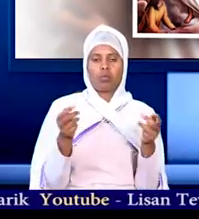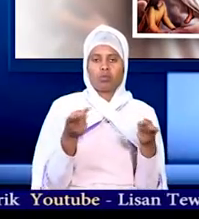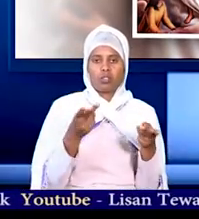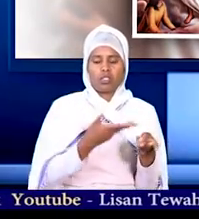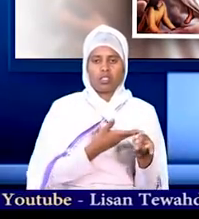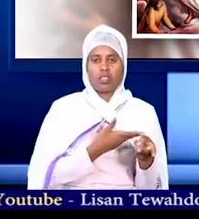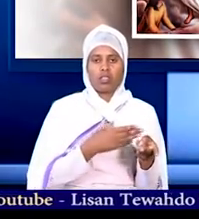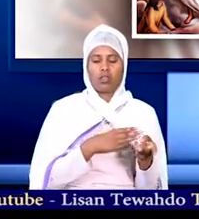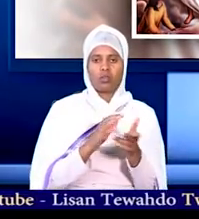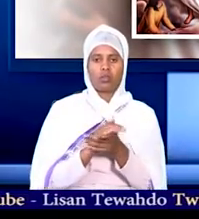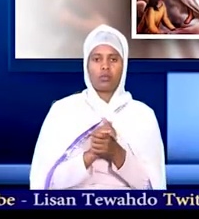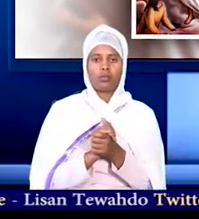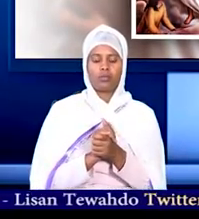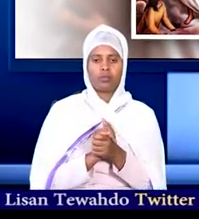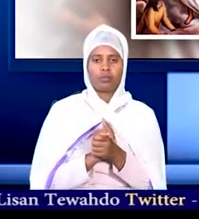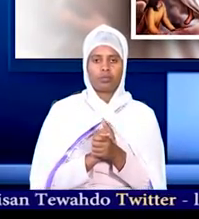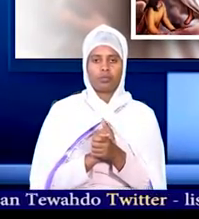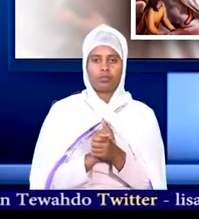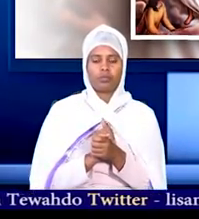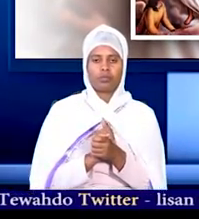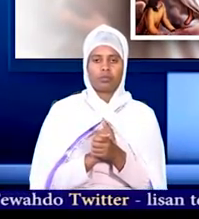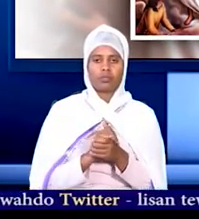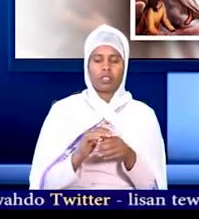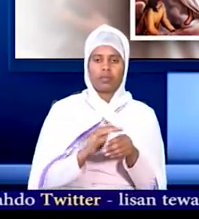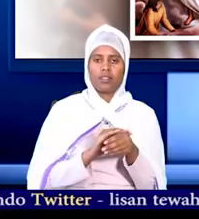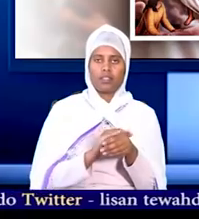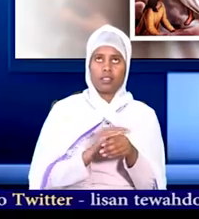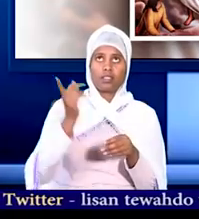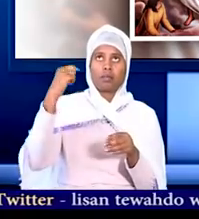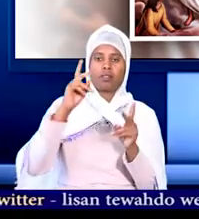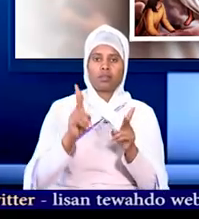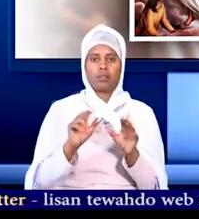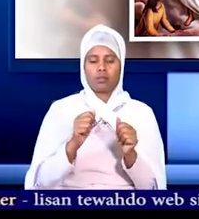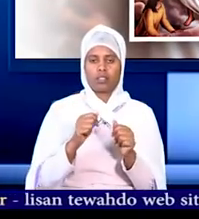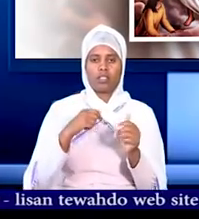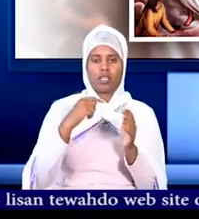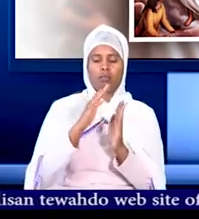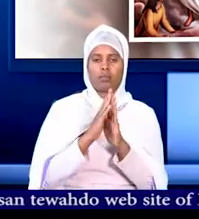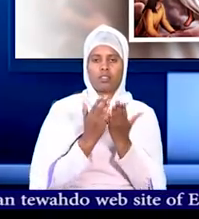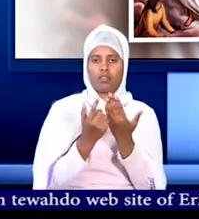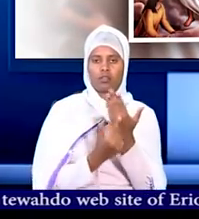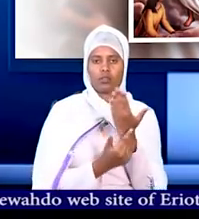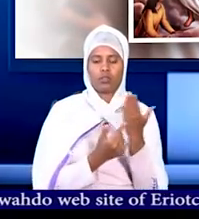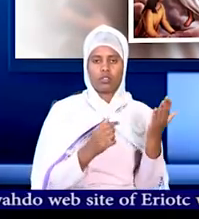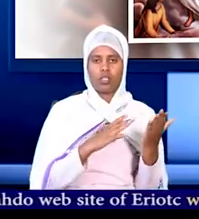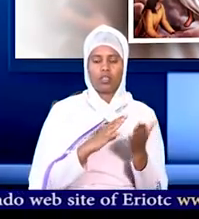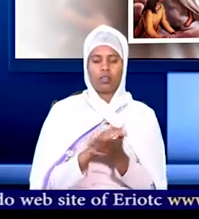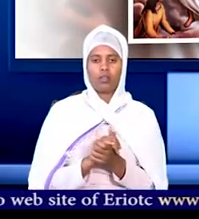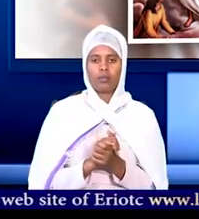ንተዋህዶ ሃይማኖት ይብልዋ እናበሉ ደላግፁ ኣለው ነዚ ተመልኪቶም ኣብ ሕልና እግዚኣብሔር ከምዝነበረት እዚ